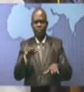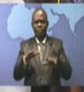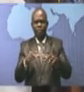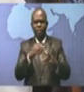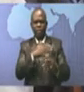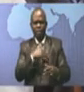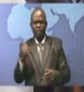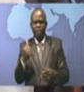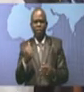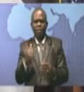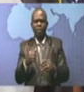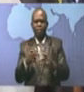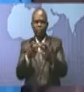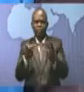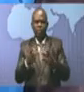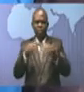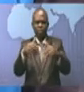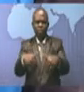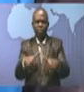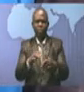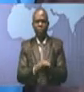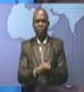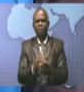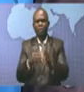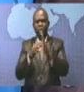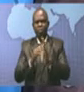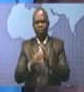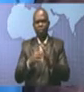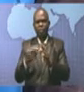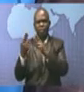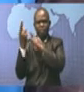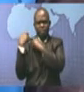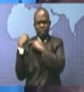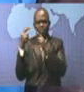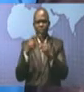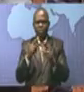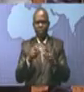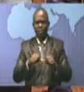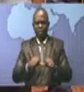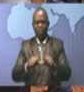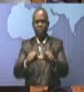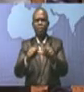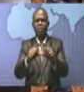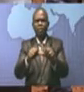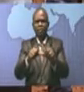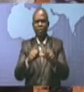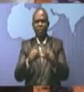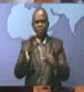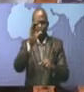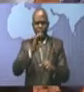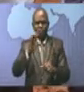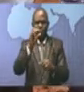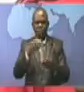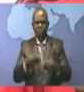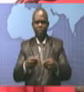arable. Le deuxième vice-président du Sénat a demandé aux notables collinaires de contribuer efficacement dans la gestion des conflits fonciers